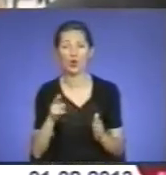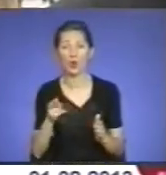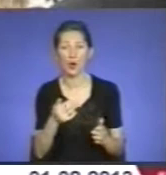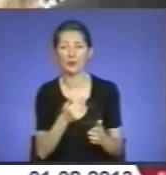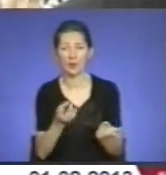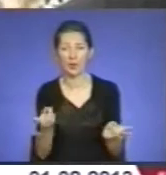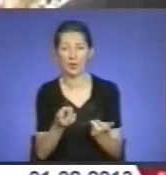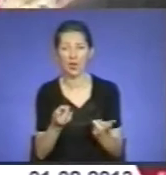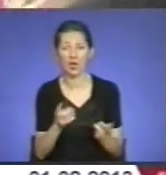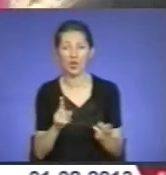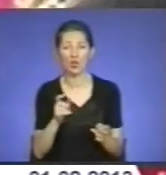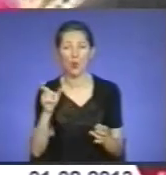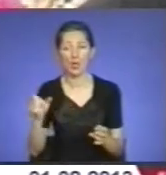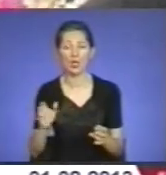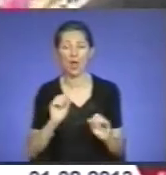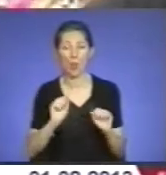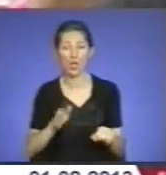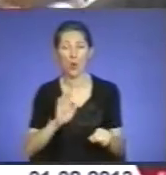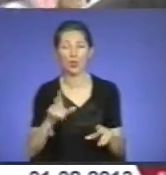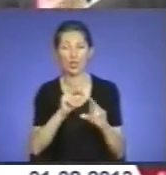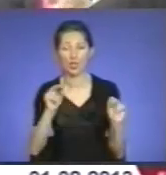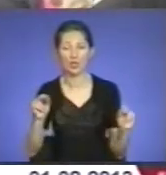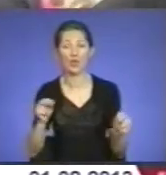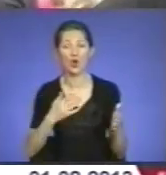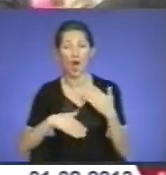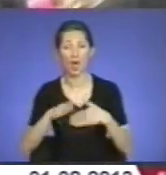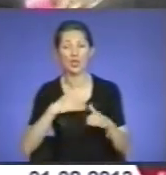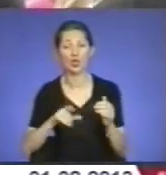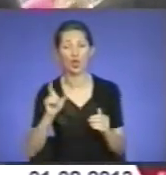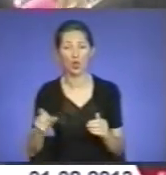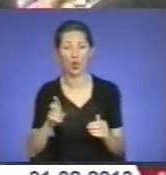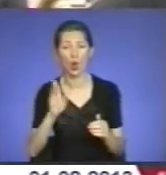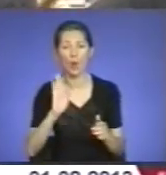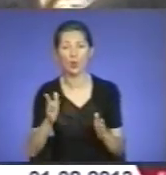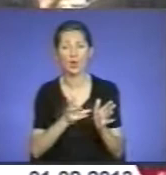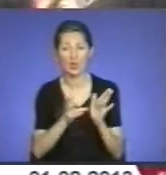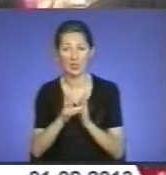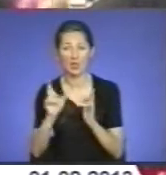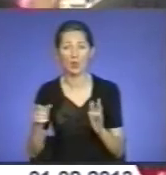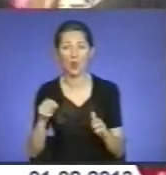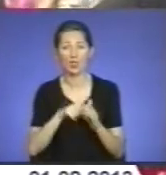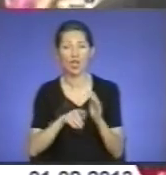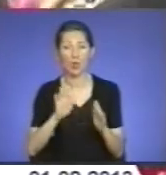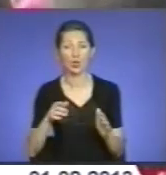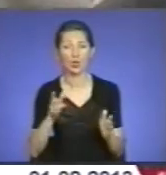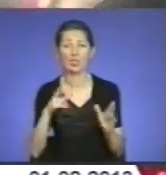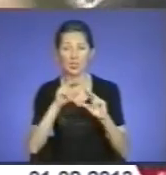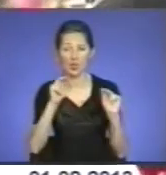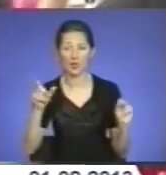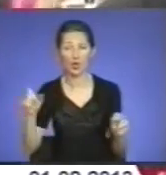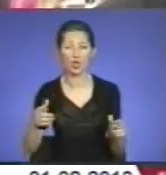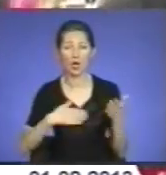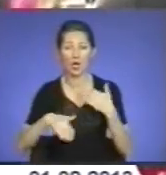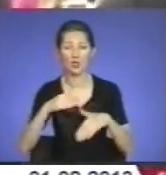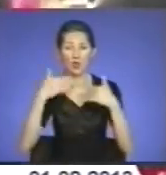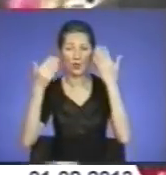могла бути щасливою, радісною людиною, бо бути християнином означає бути щасливою людиною, радісною, веселою. І ми